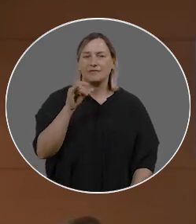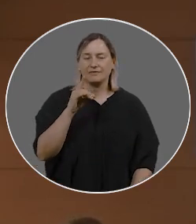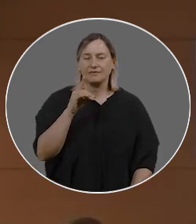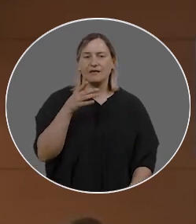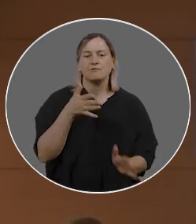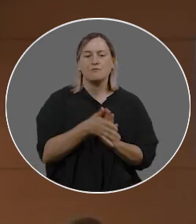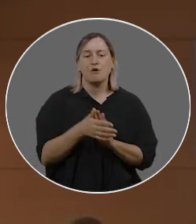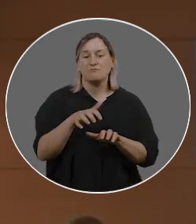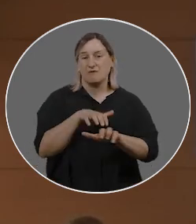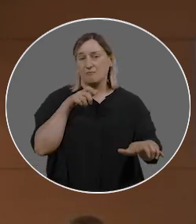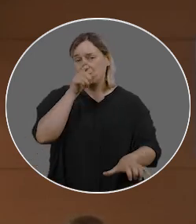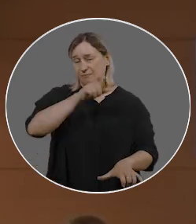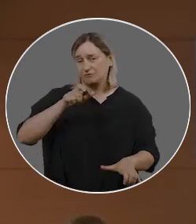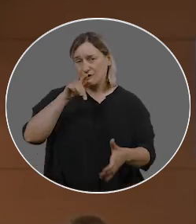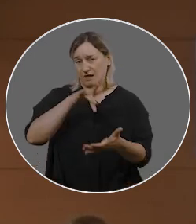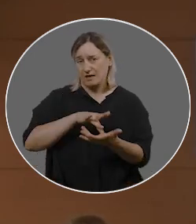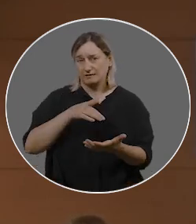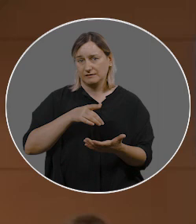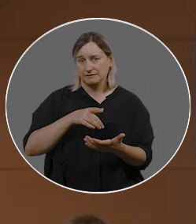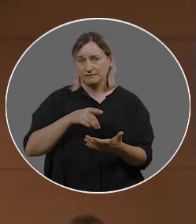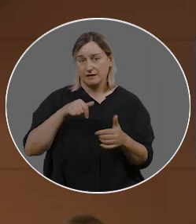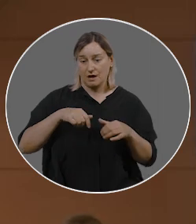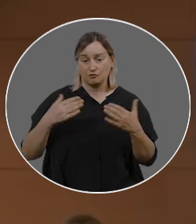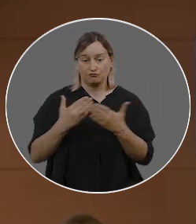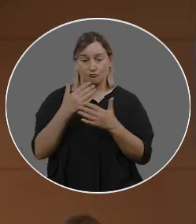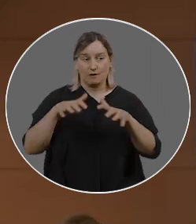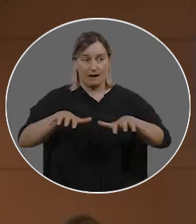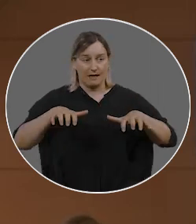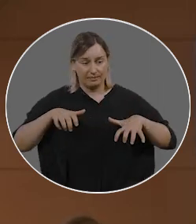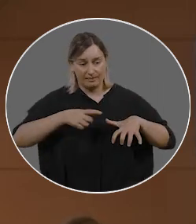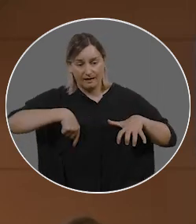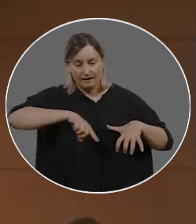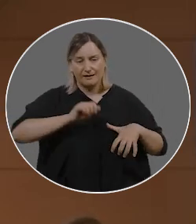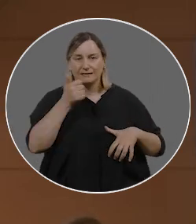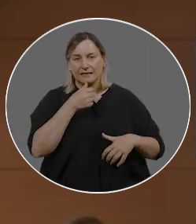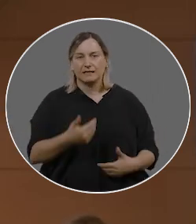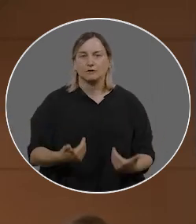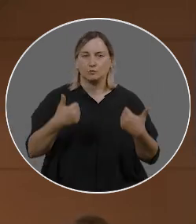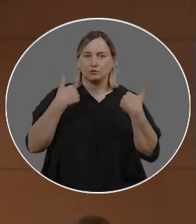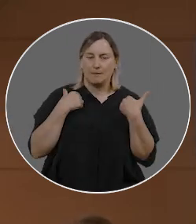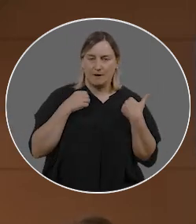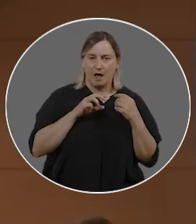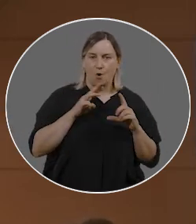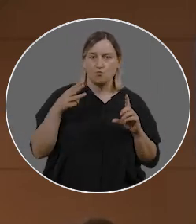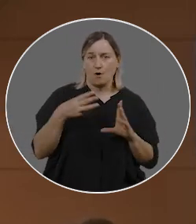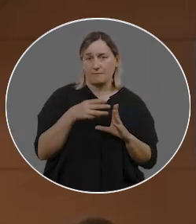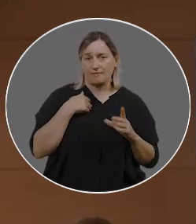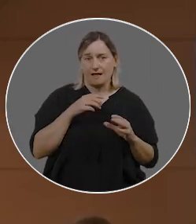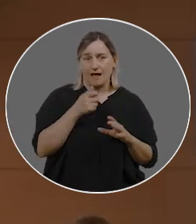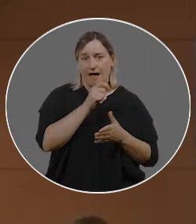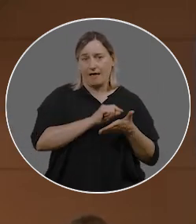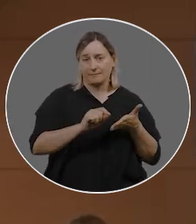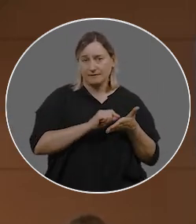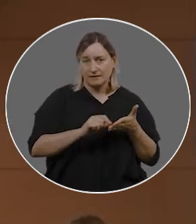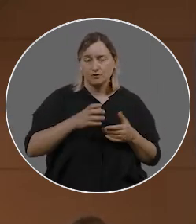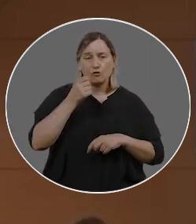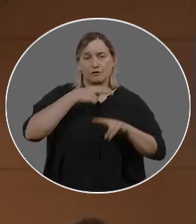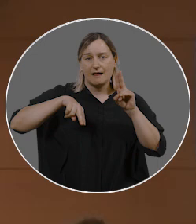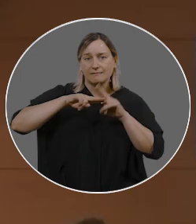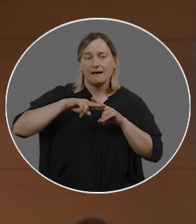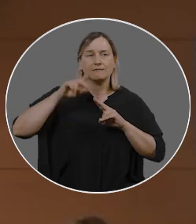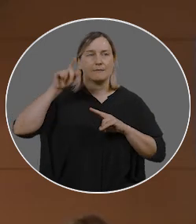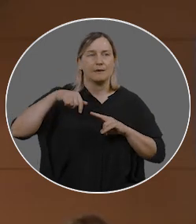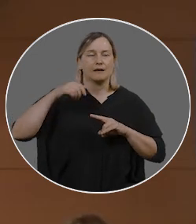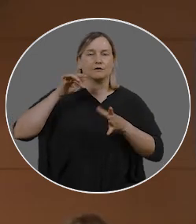majoria de les persones que estem avui en aquesta jornada sou responsables webs de l'administració de la Generalitat, també